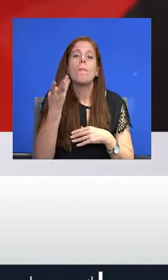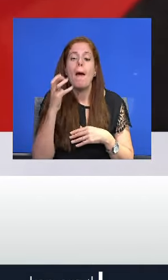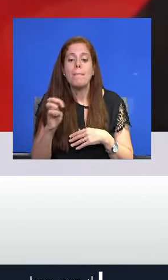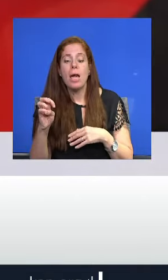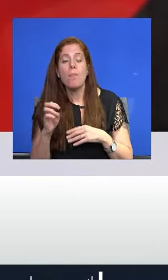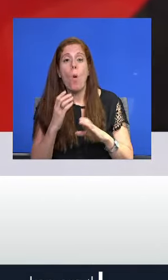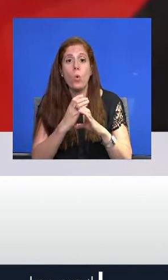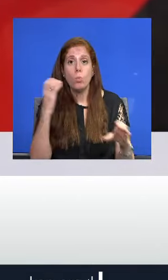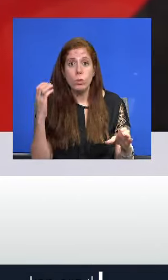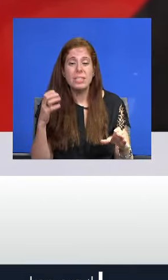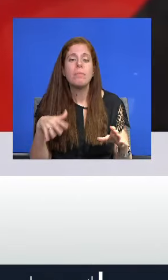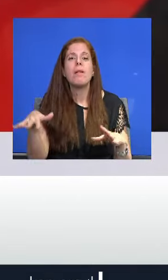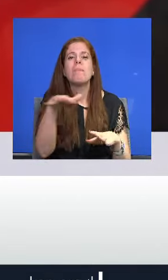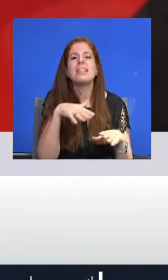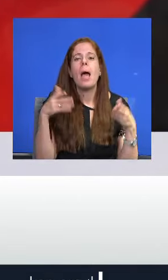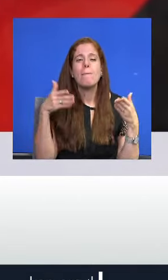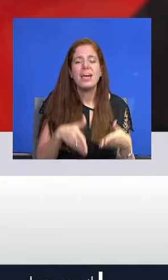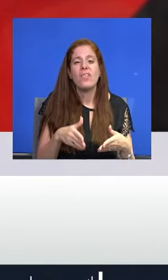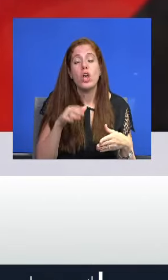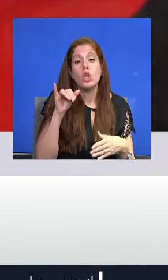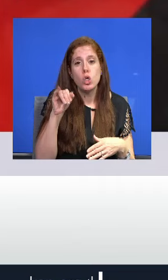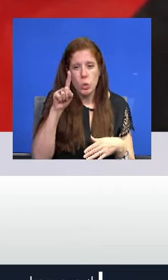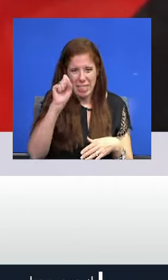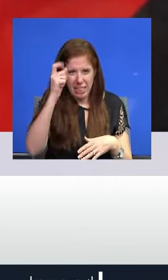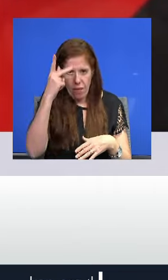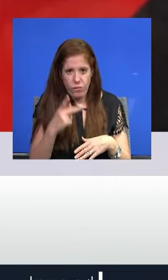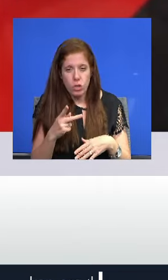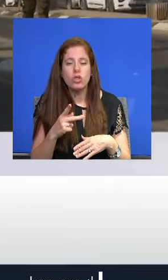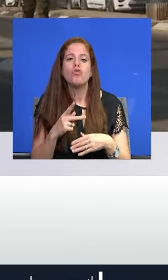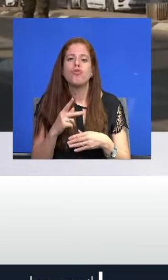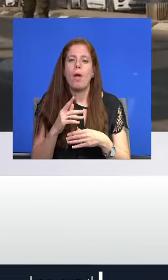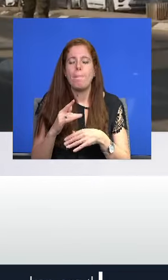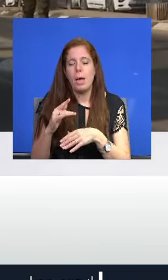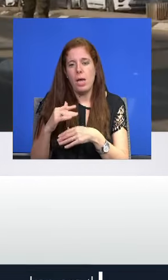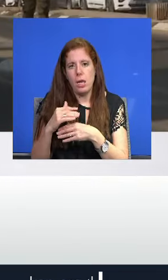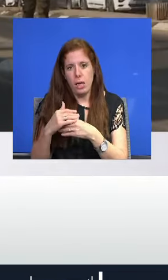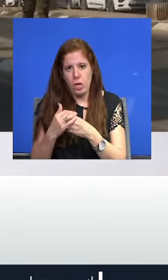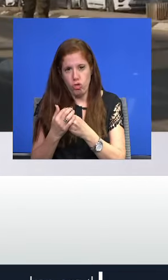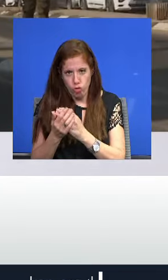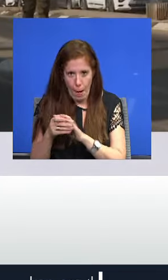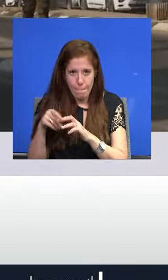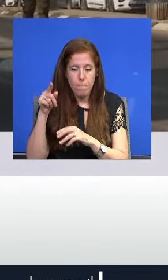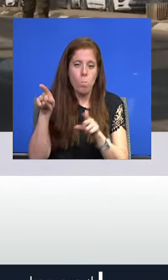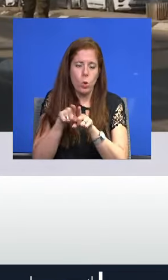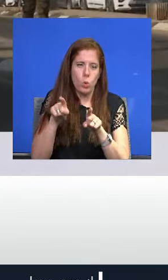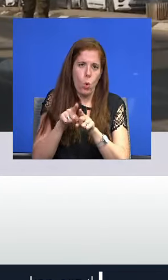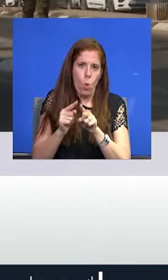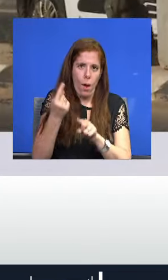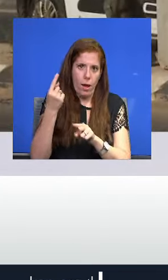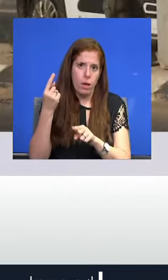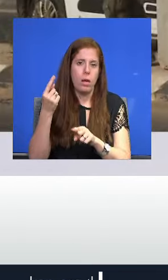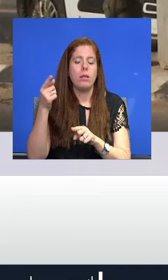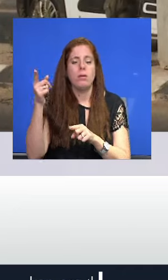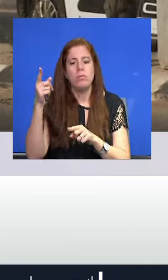למתחם קבר יוסף שבשכם, כמו שקורה בערך אחת לחודש. אנחנו תמיד רואים בכניסות האלה ירי